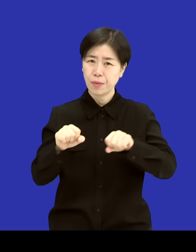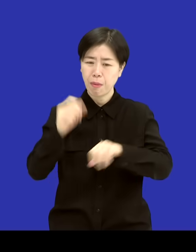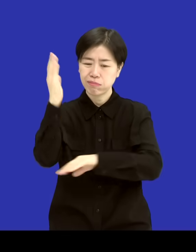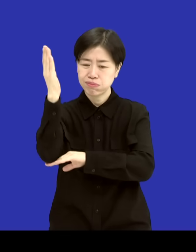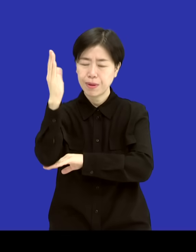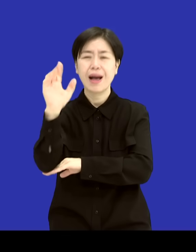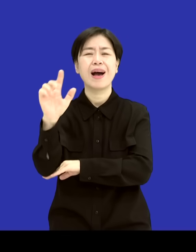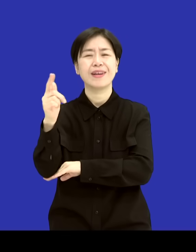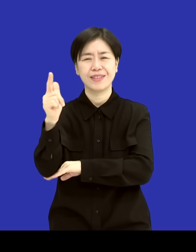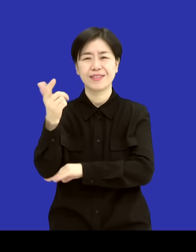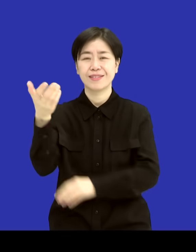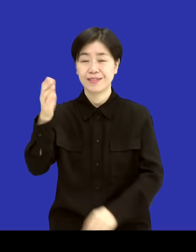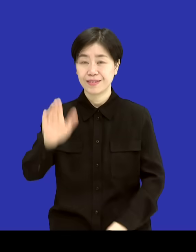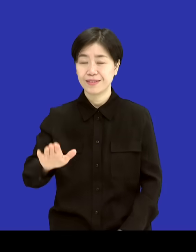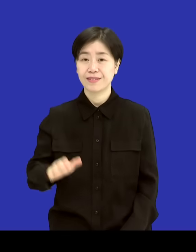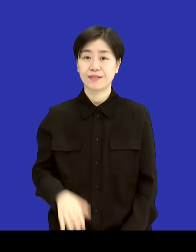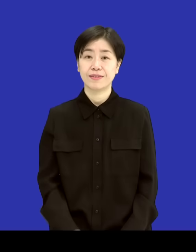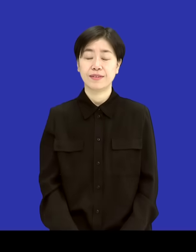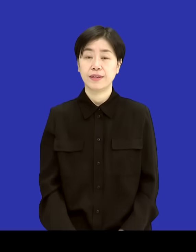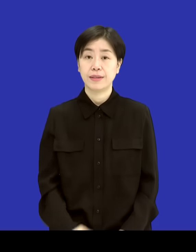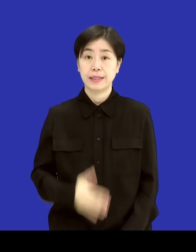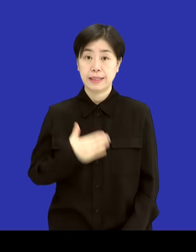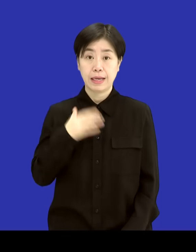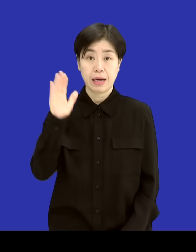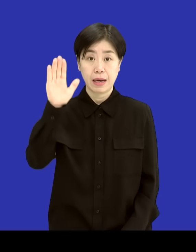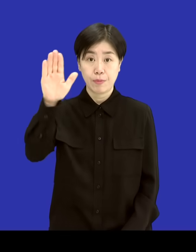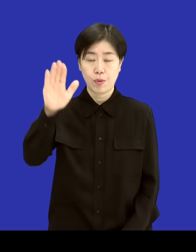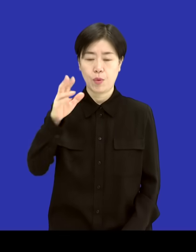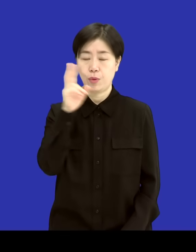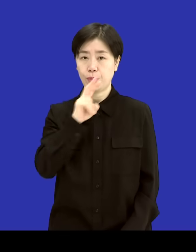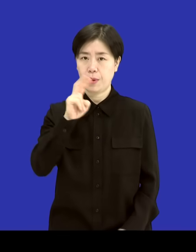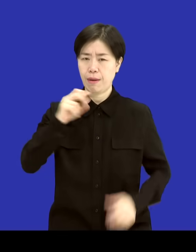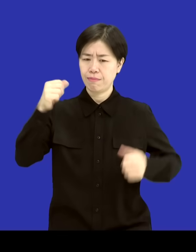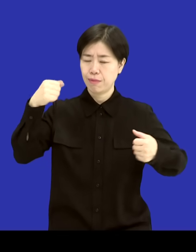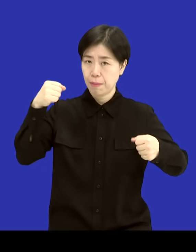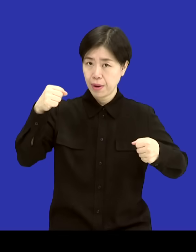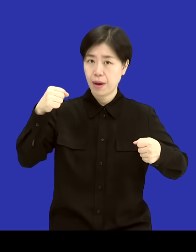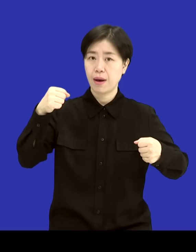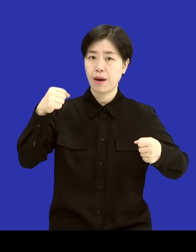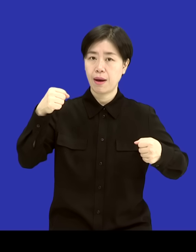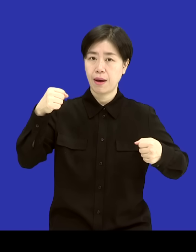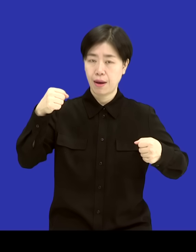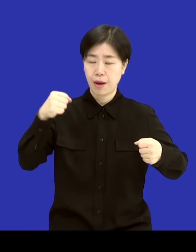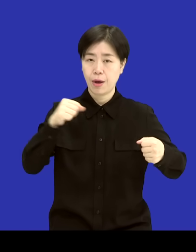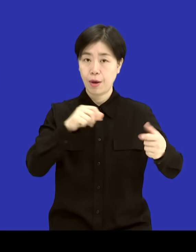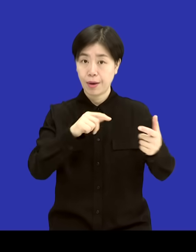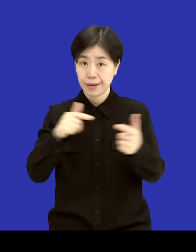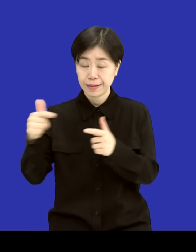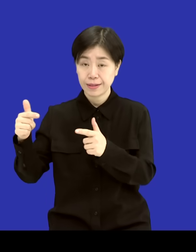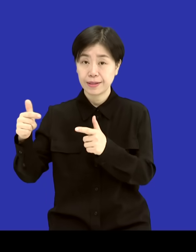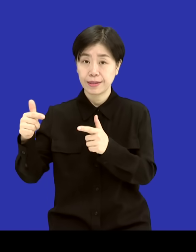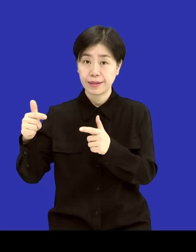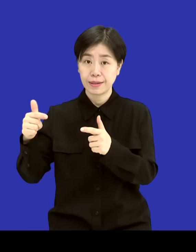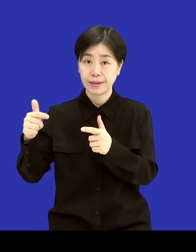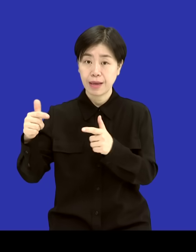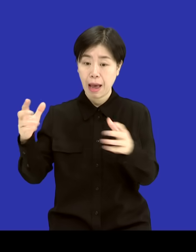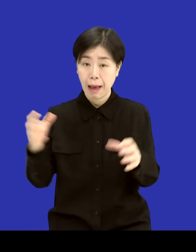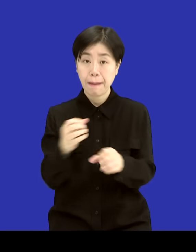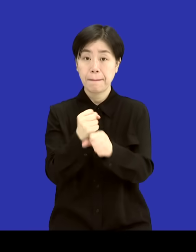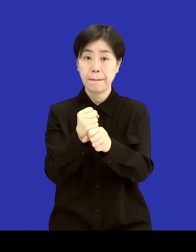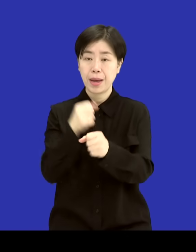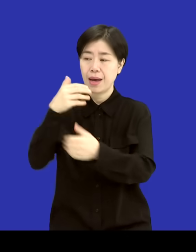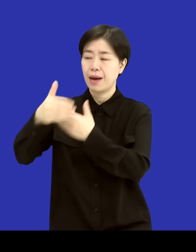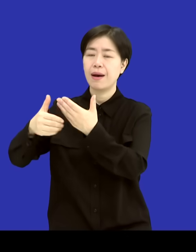아닌데, 그래도 제가 이렇게 앞으로 공연하는 이 모든 공연들이 하나님을